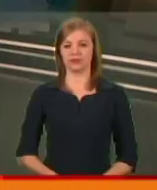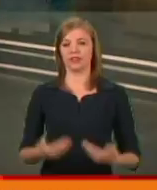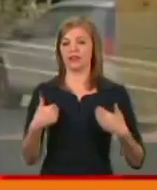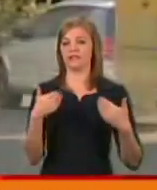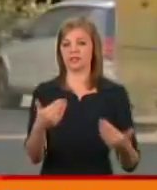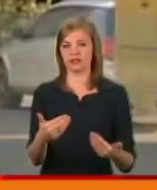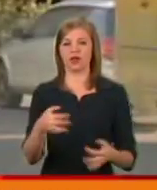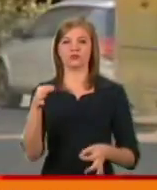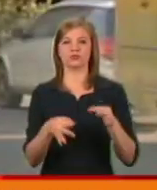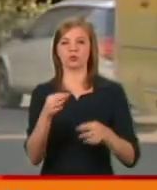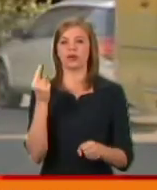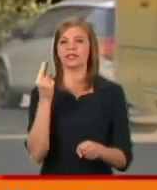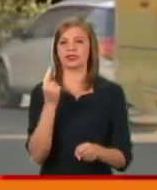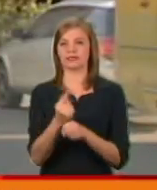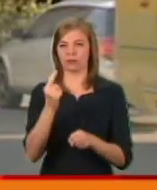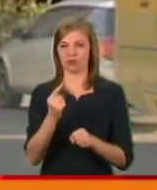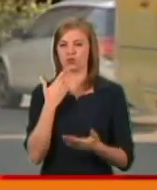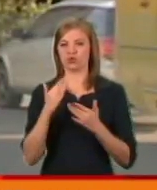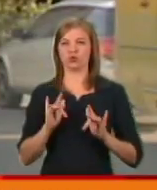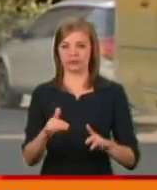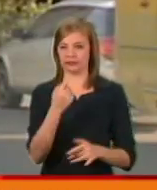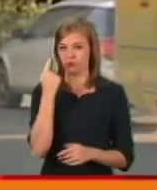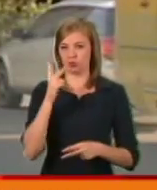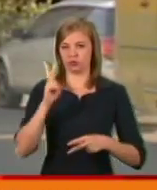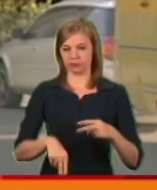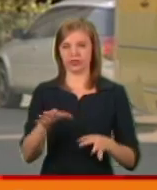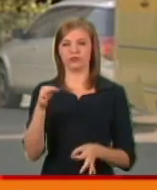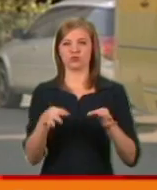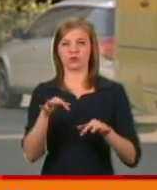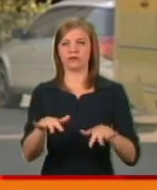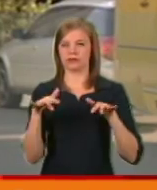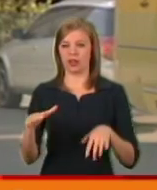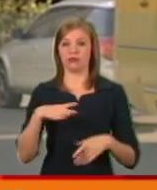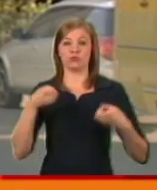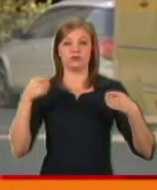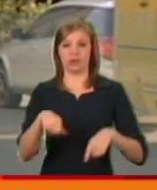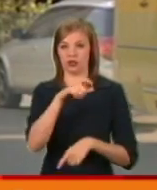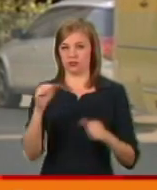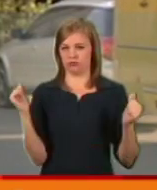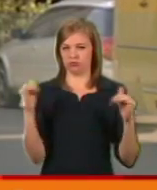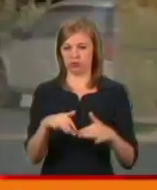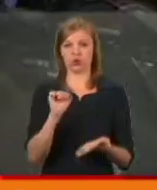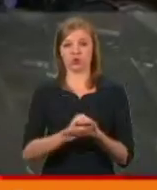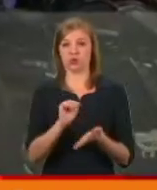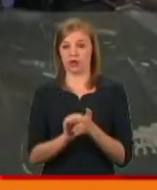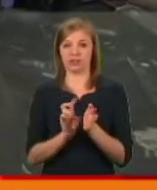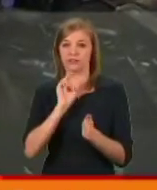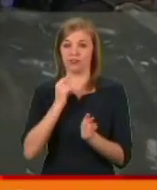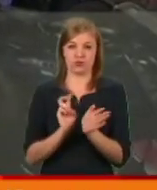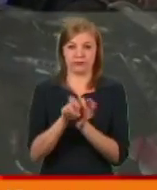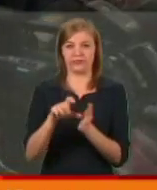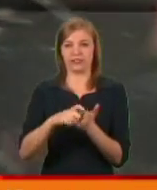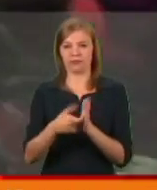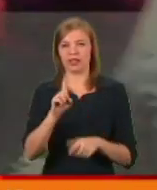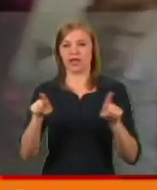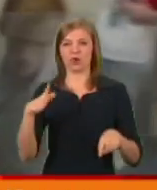Вітаю, Віто. Слухання забороня запобіжного заходу щойно завершилися. У судовій залі був справжній аншлаг. Журналісти ледь помістилися у кімнаті,